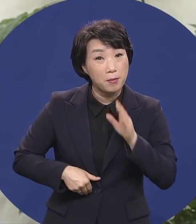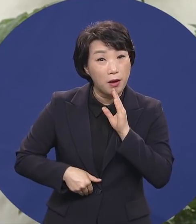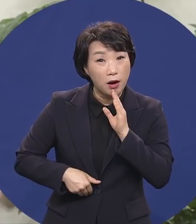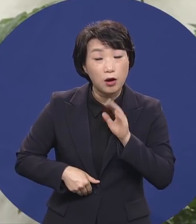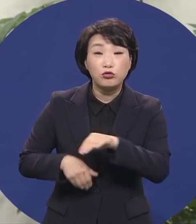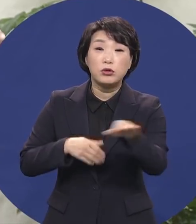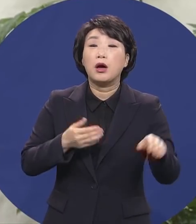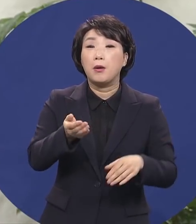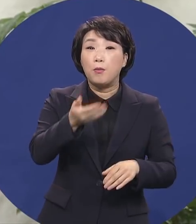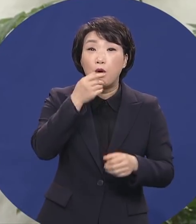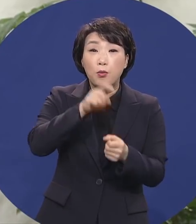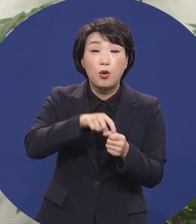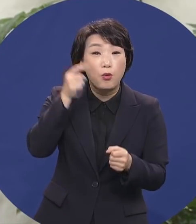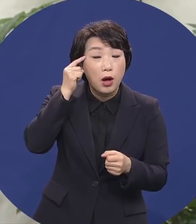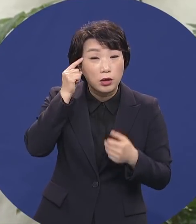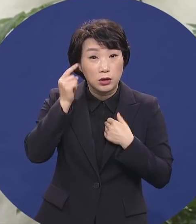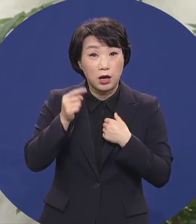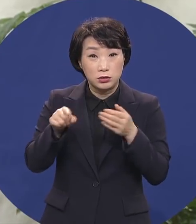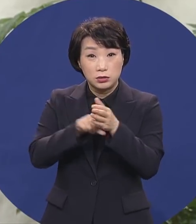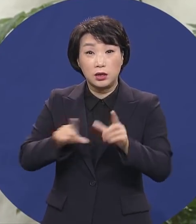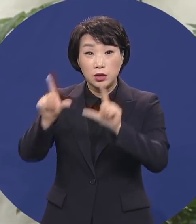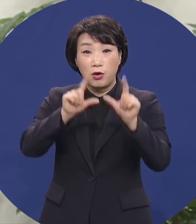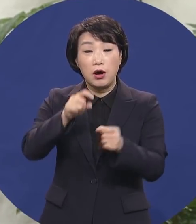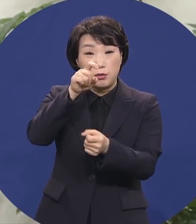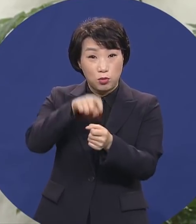먹어요? 신앙생활 하기 위해서 먹는 거 아니에요?